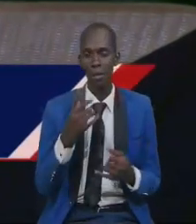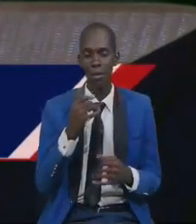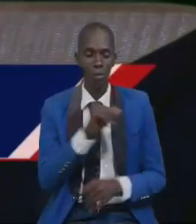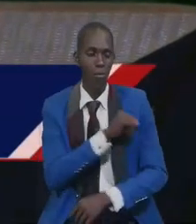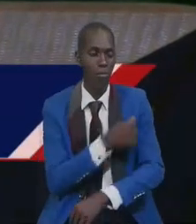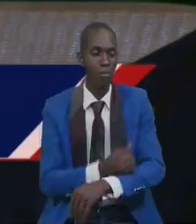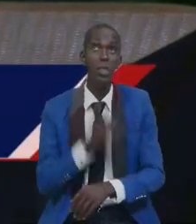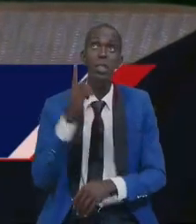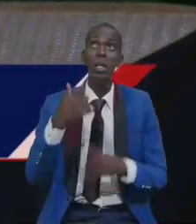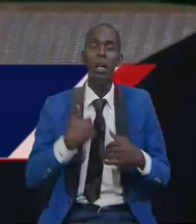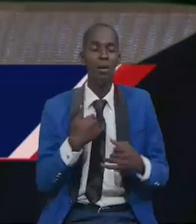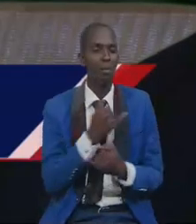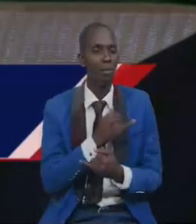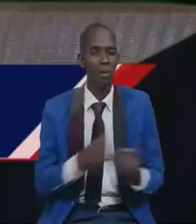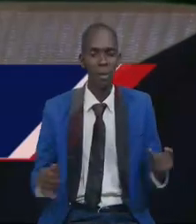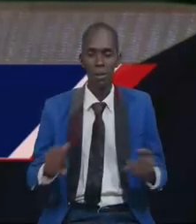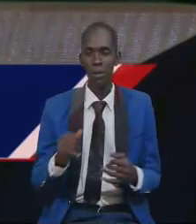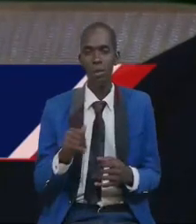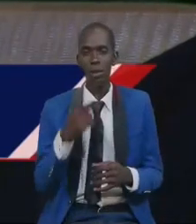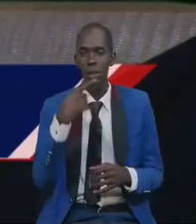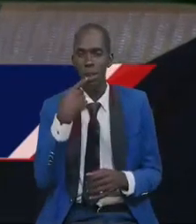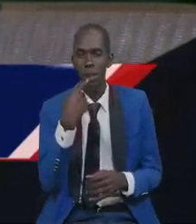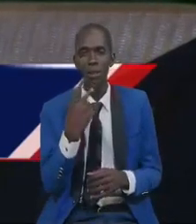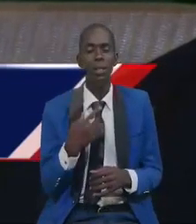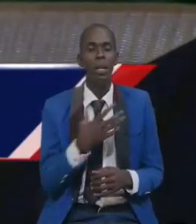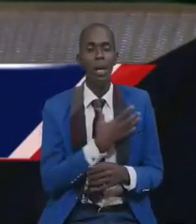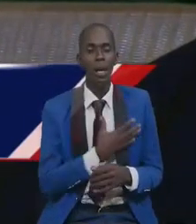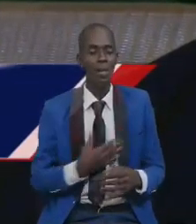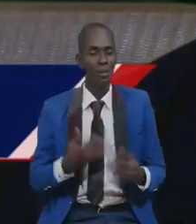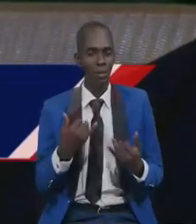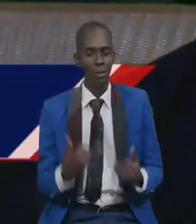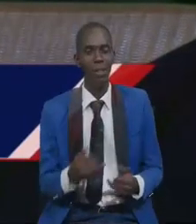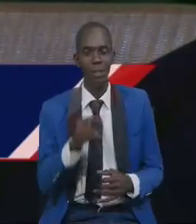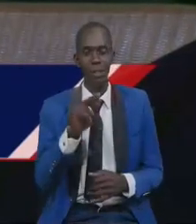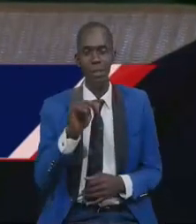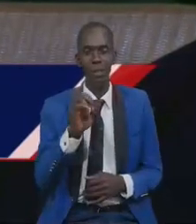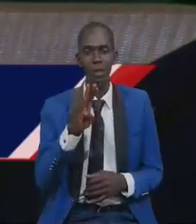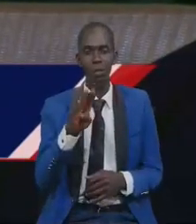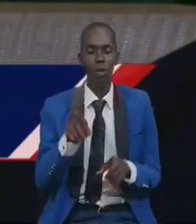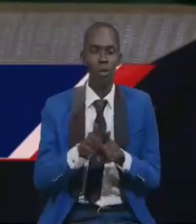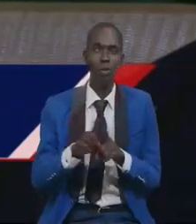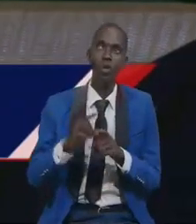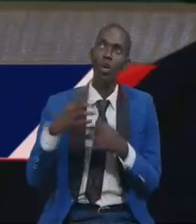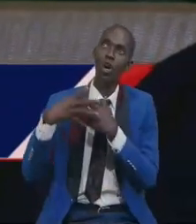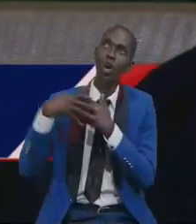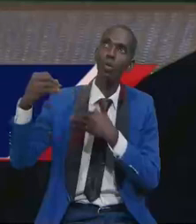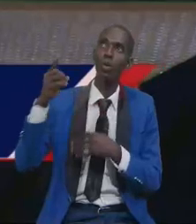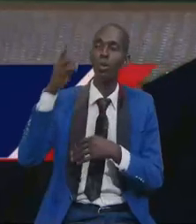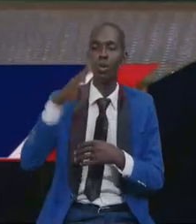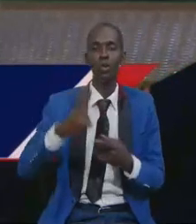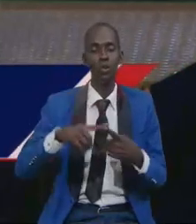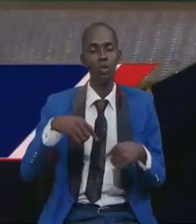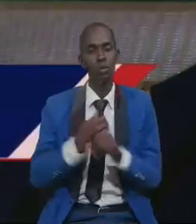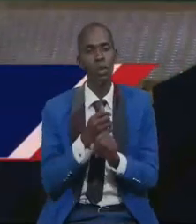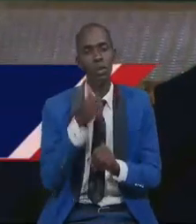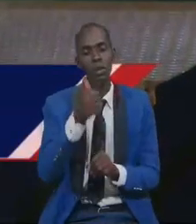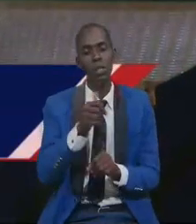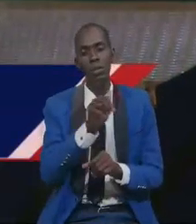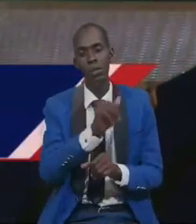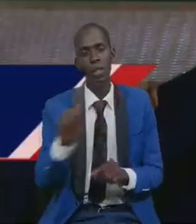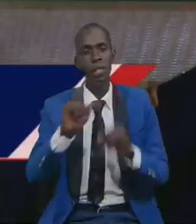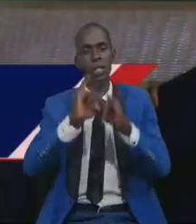mot. Donc, il s'était déifié. Il s'était fait Dieu. Et la punition est descendue sur lui. Donc, la